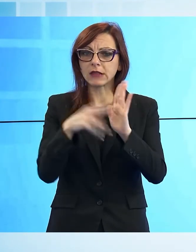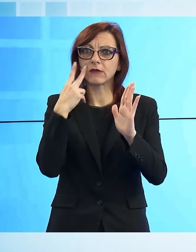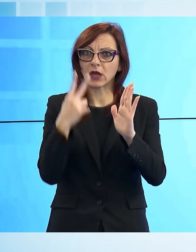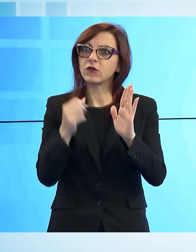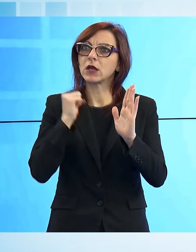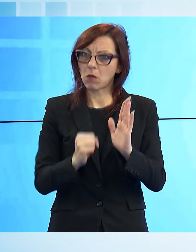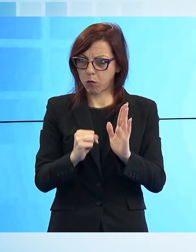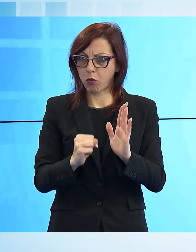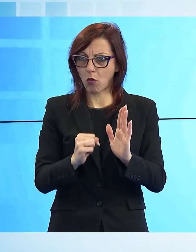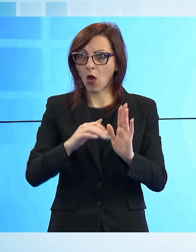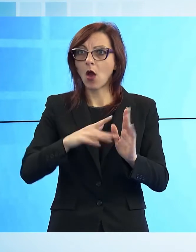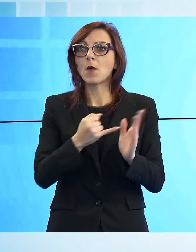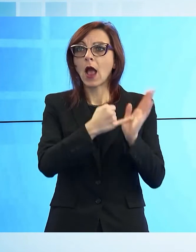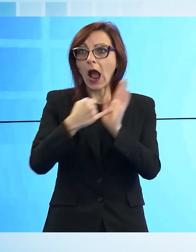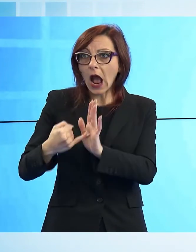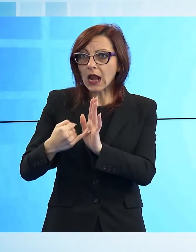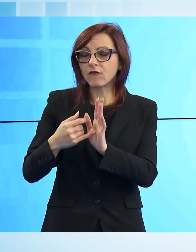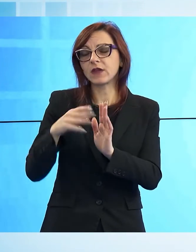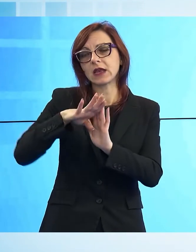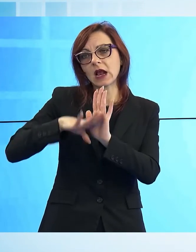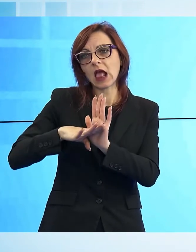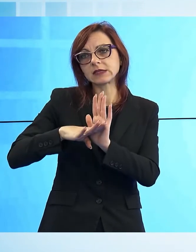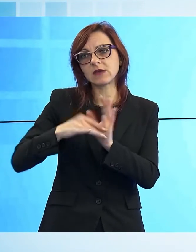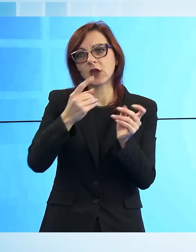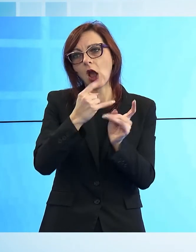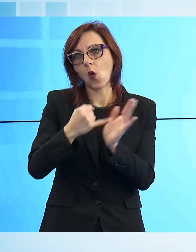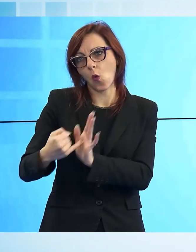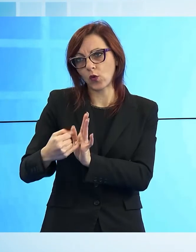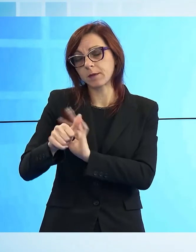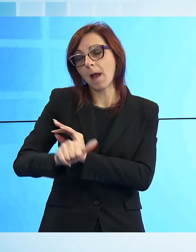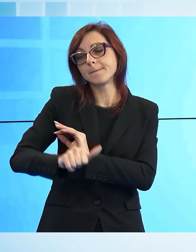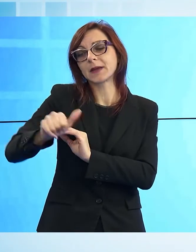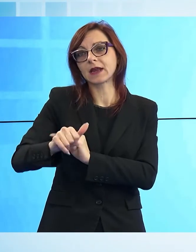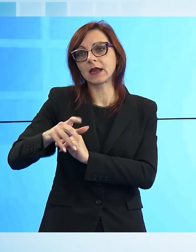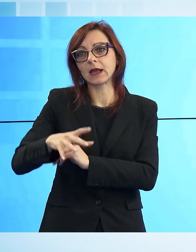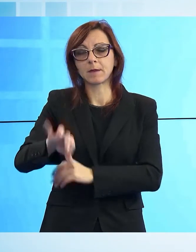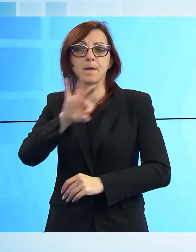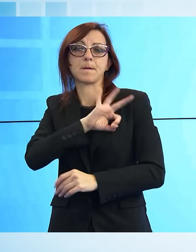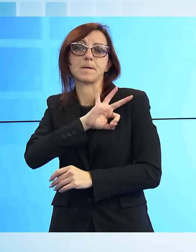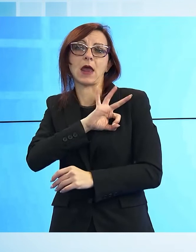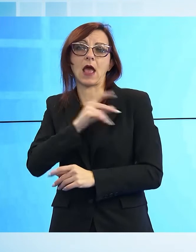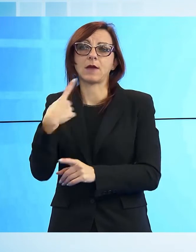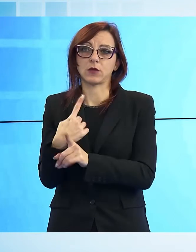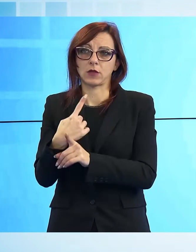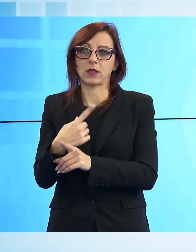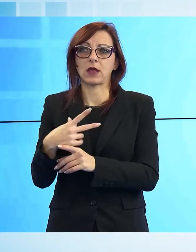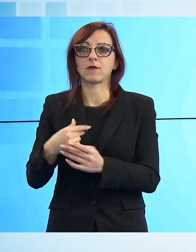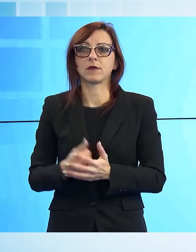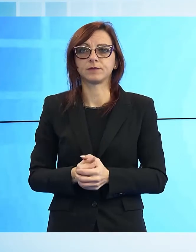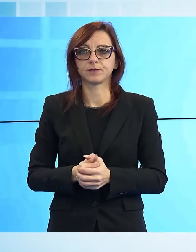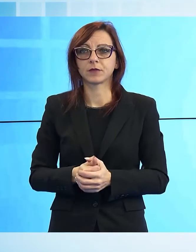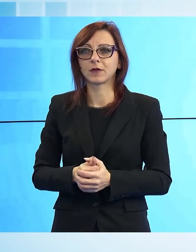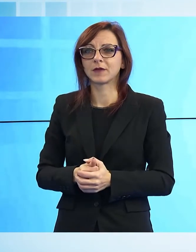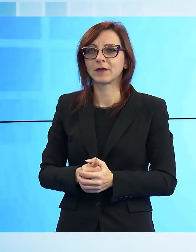della sfida quelle definitive. I primi classificati riceveranno in palio premi e riconoscimenti. Un caffè è il significato